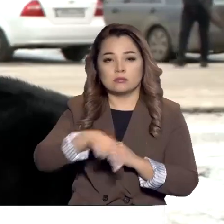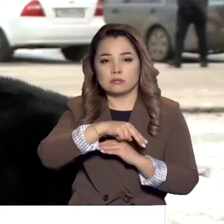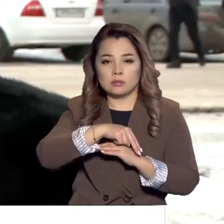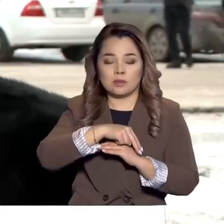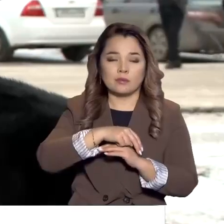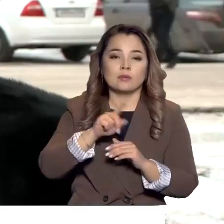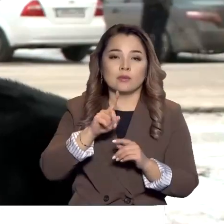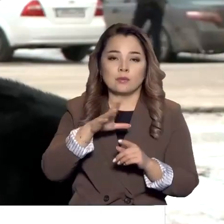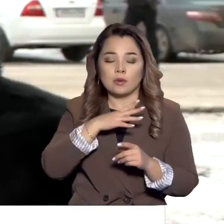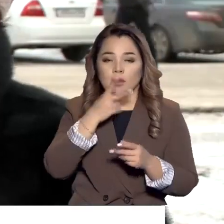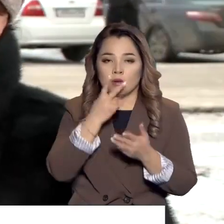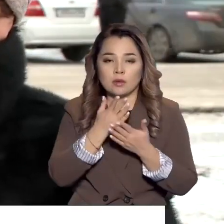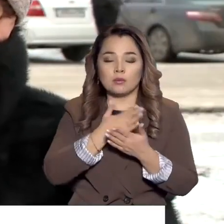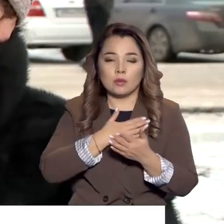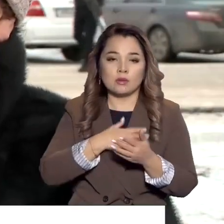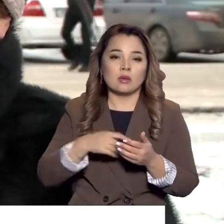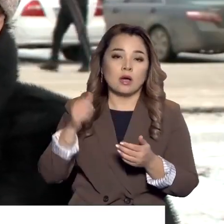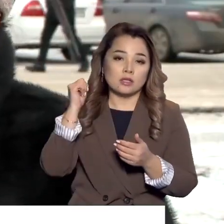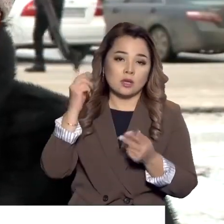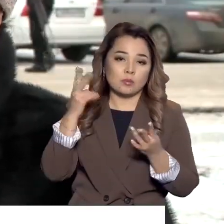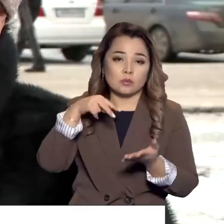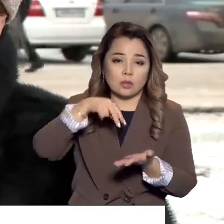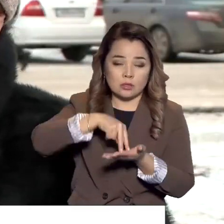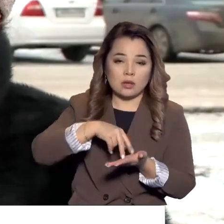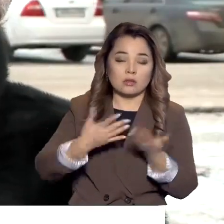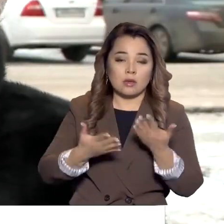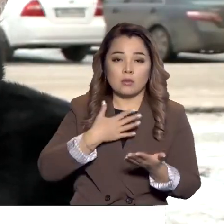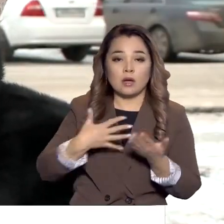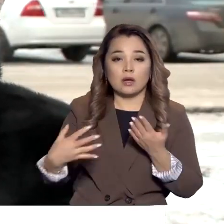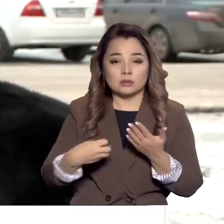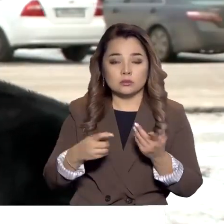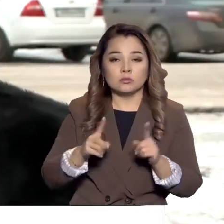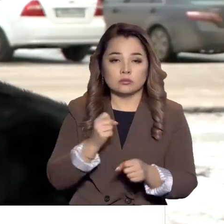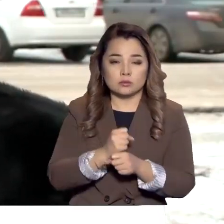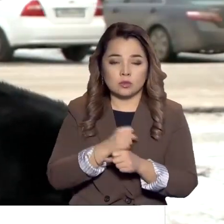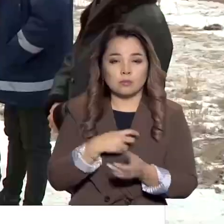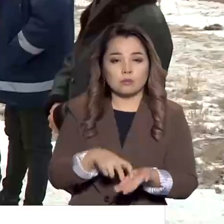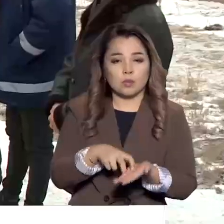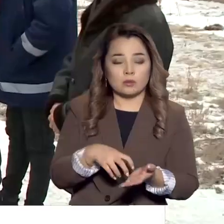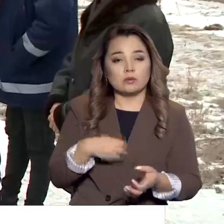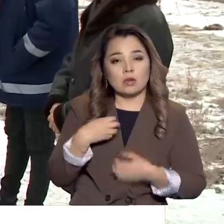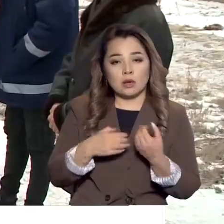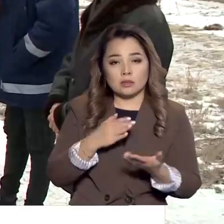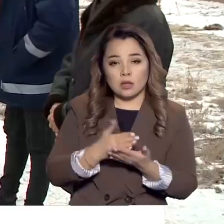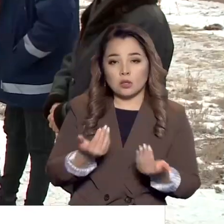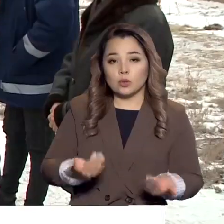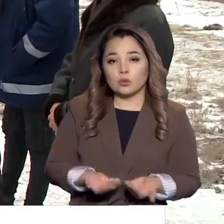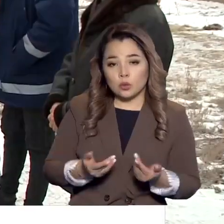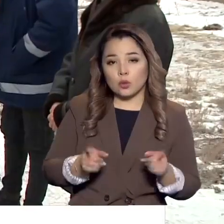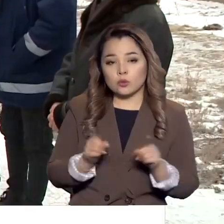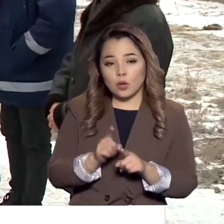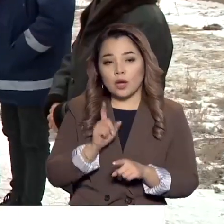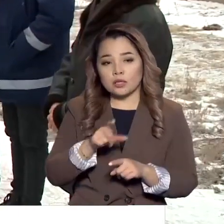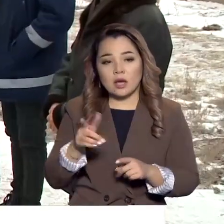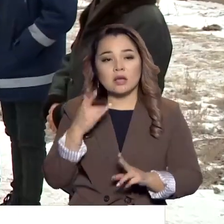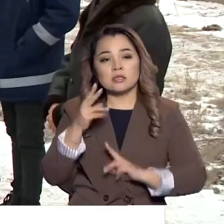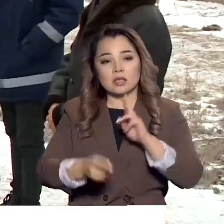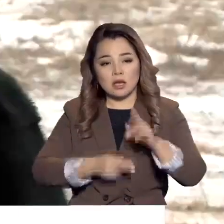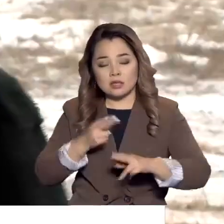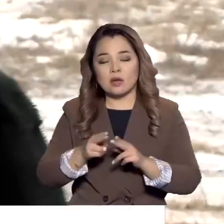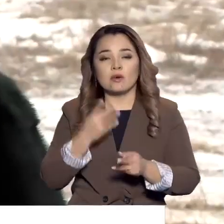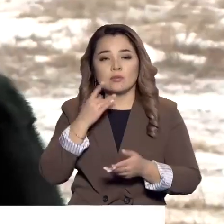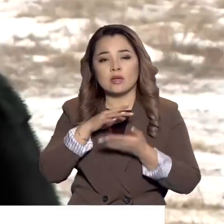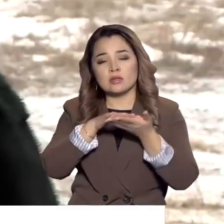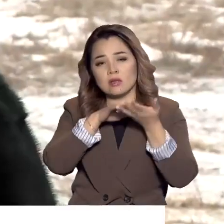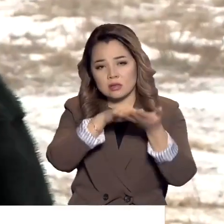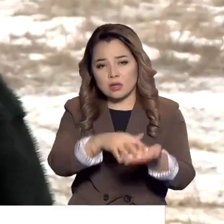Балам сен артымда тұр, мені тістесең тісте, енді қайтейін енді деп. Тұрғындар бұған дейін құзырлы орындарға бірнеше мәрте